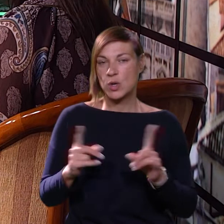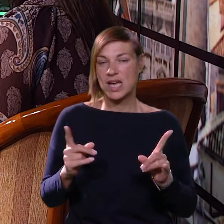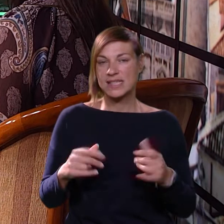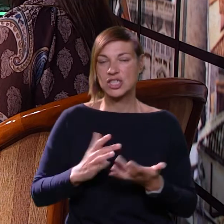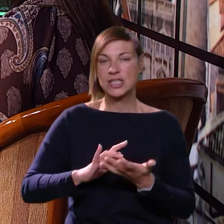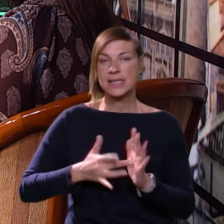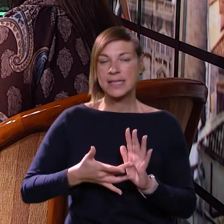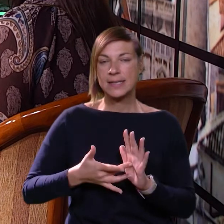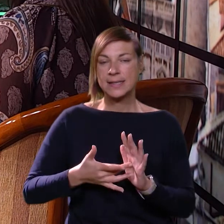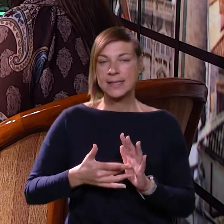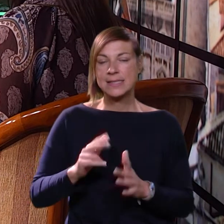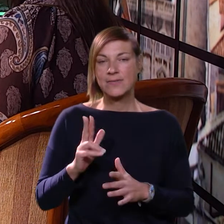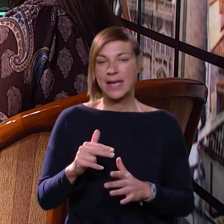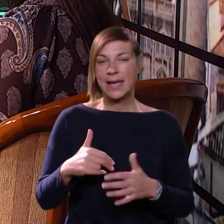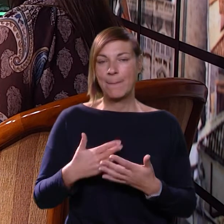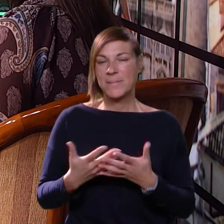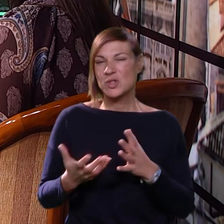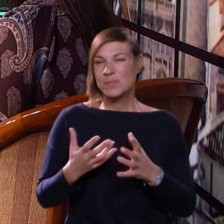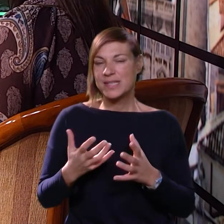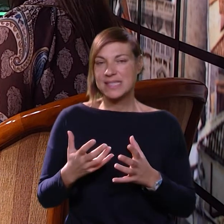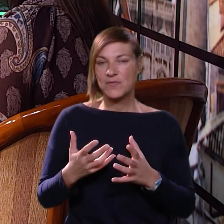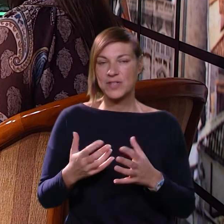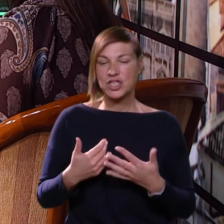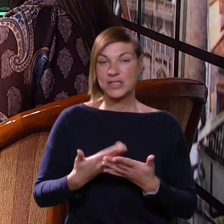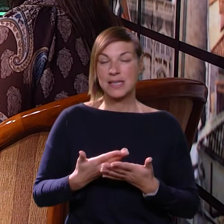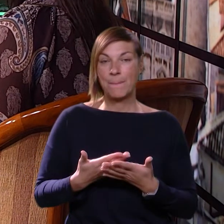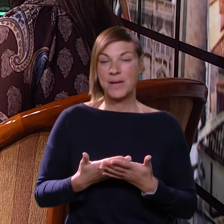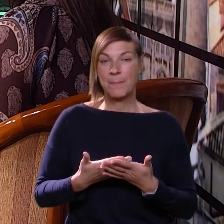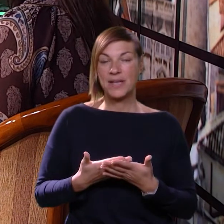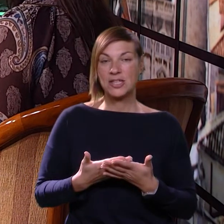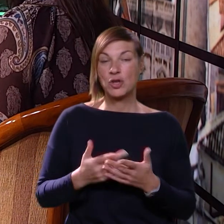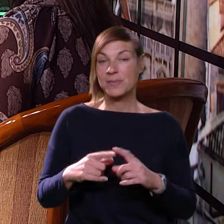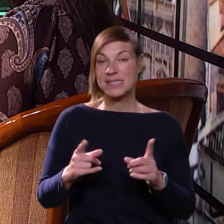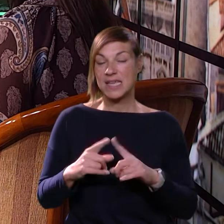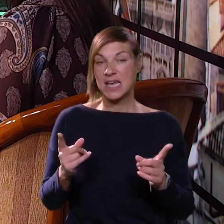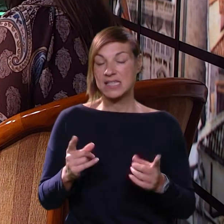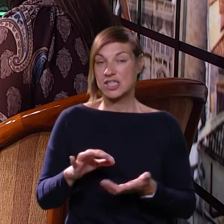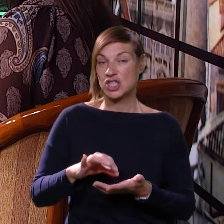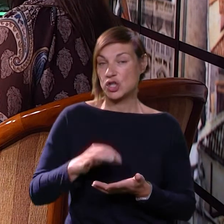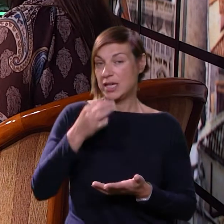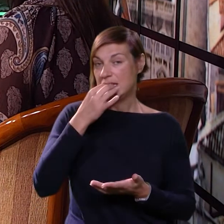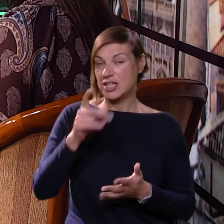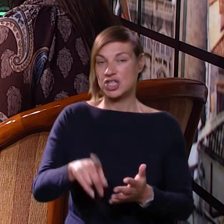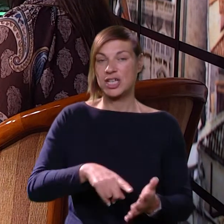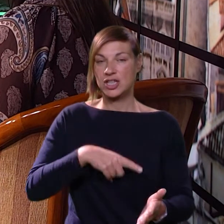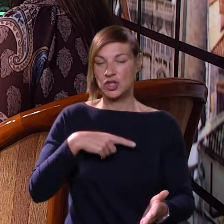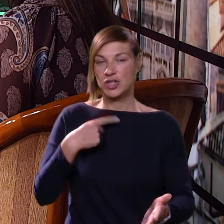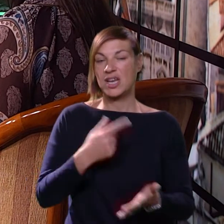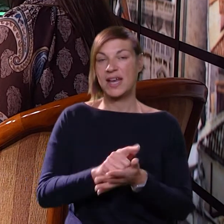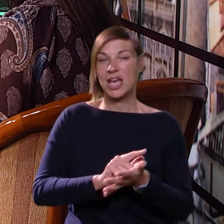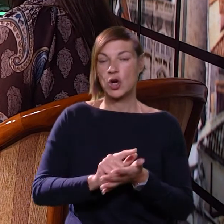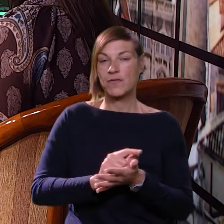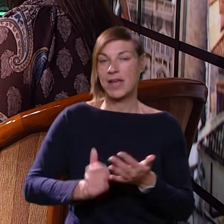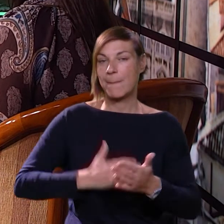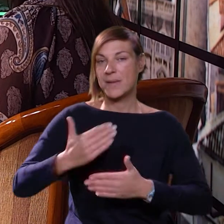su različiti, svi imaju neke svoje specifičnosti i prema tome se u stvari oni različito i liječe. I to traje nekakav